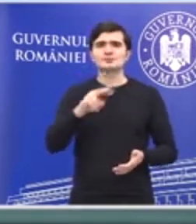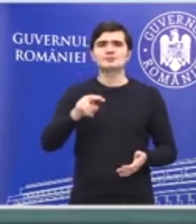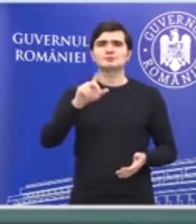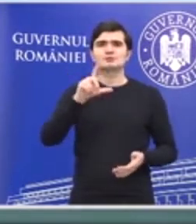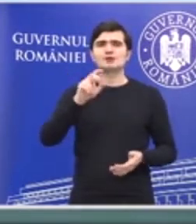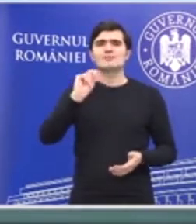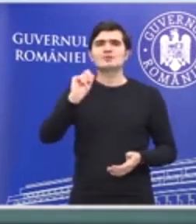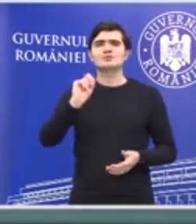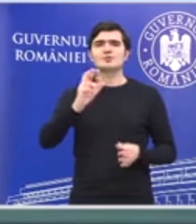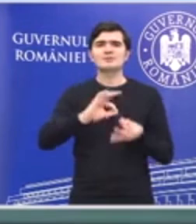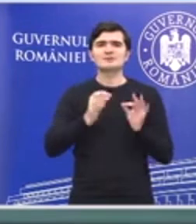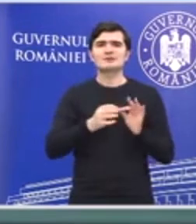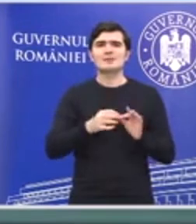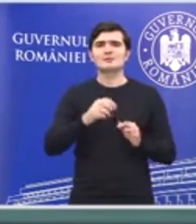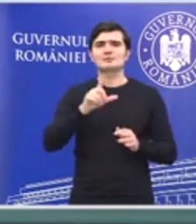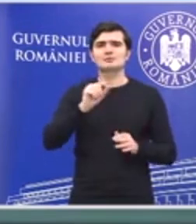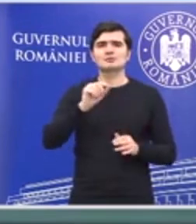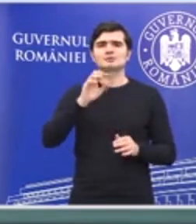386.278, ceea ce reprezintă